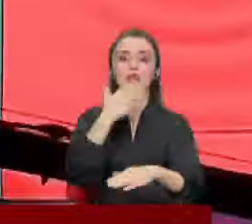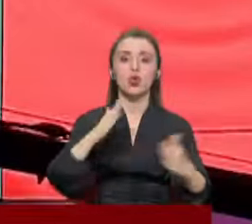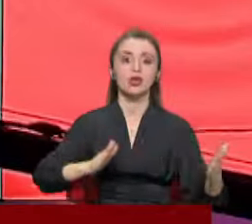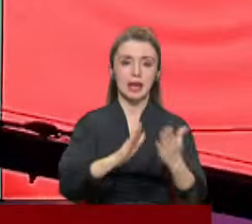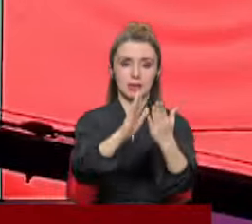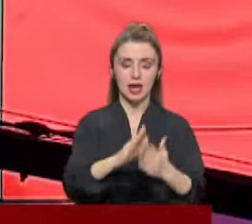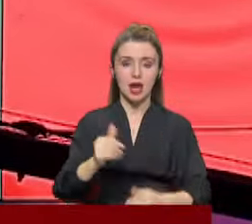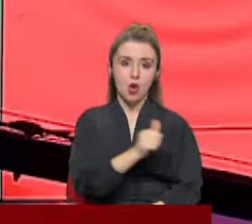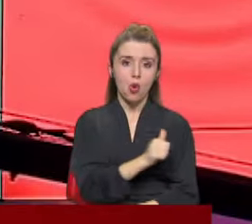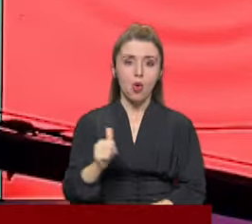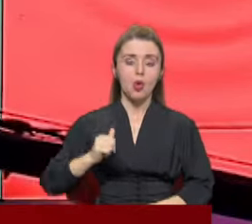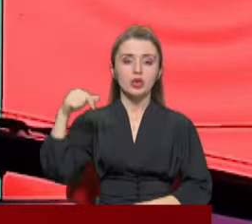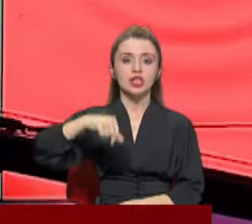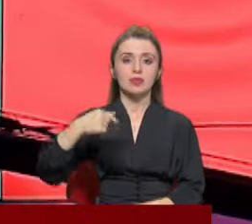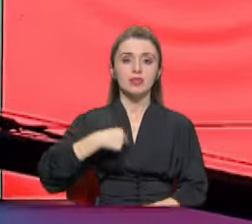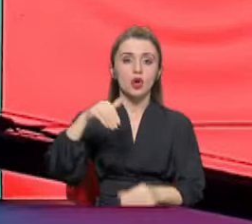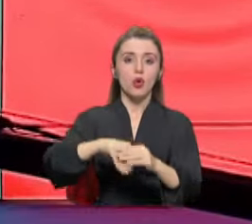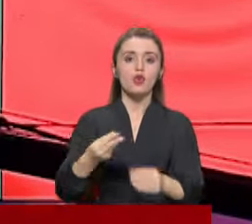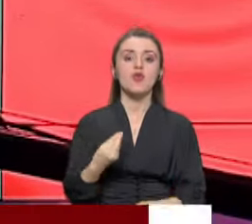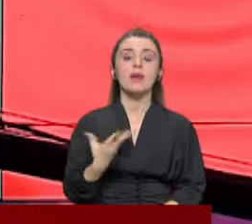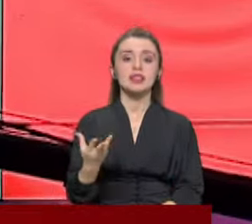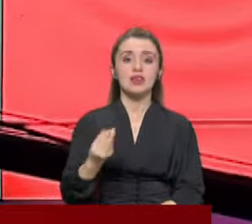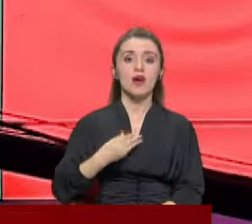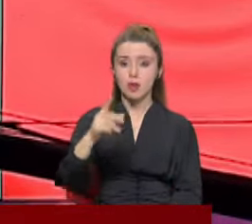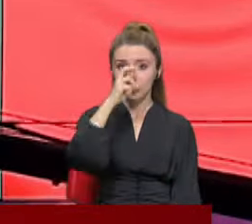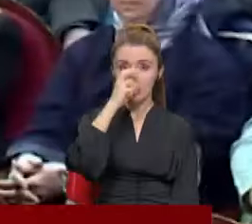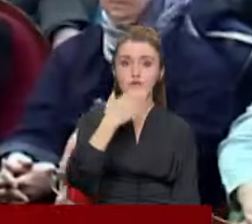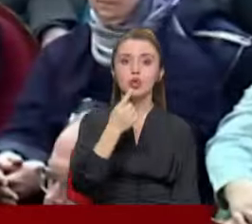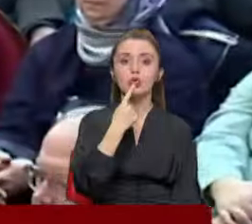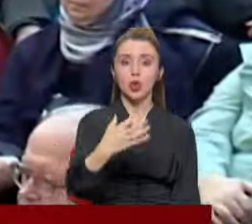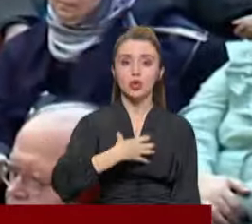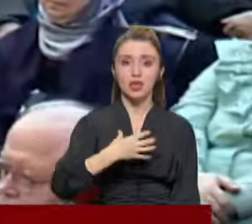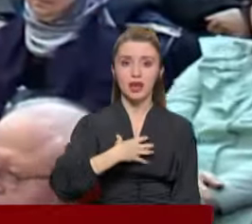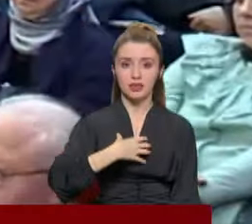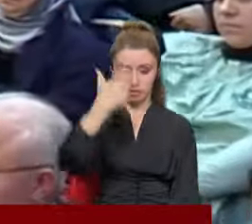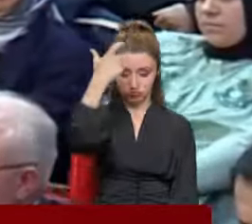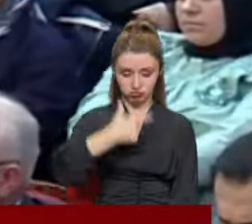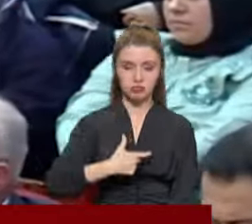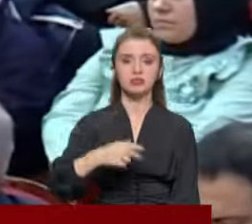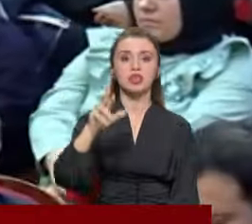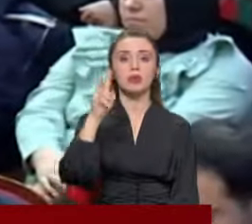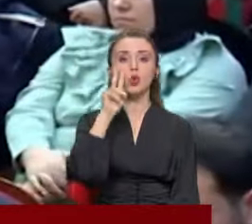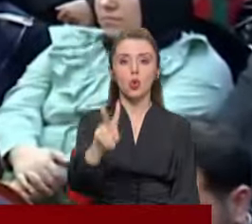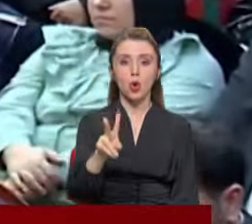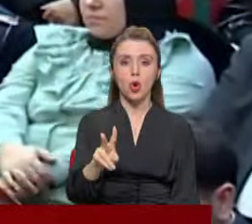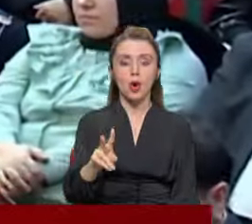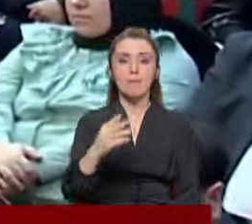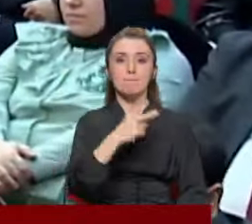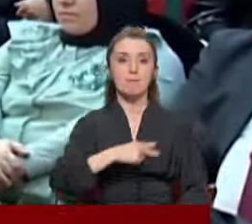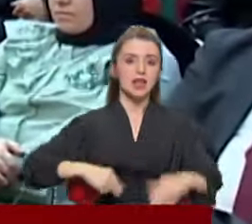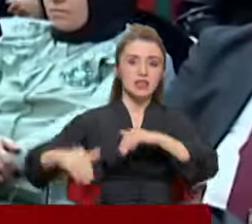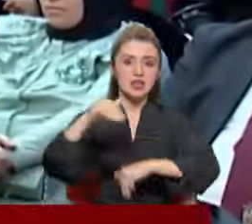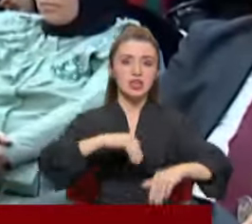tepkisi. Ordu da bu sefer bize oy vermezseniz vermeyene doğalgaz yok dedi. Kendi şahsi envanteri gibi görüyor. Ve yerel